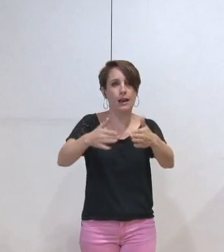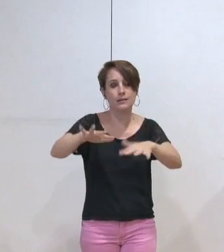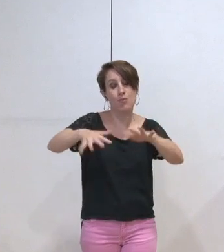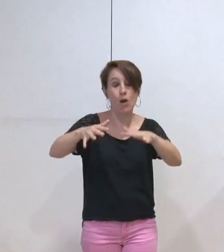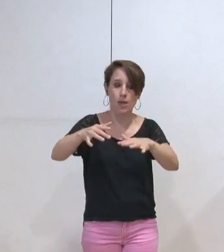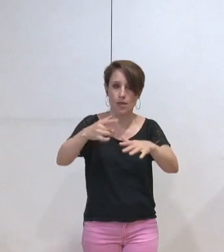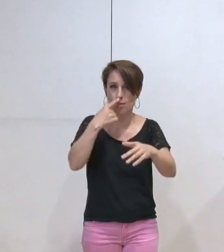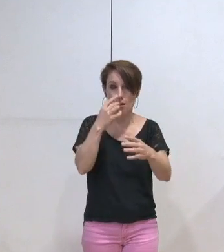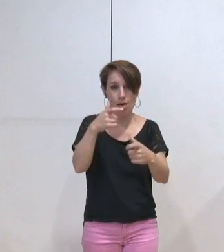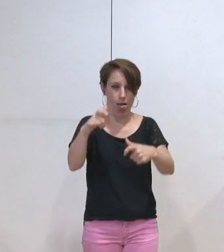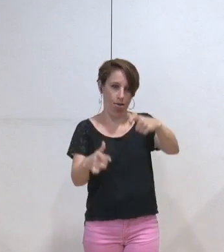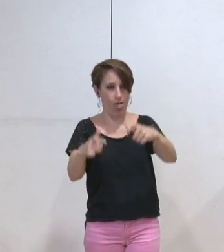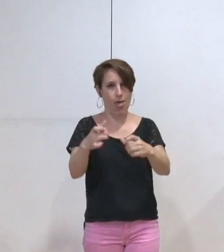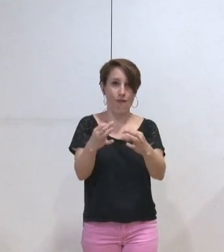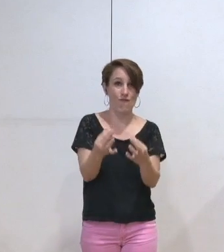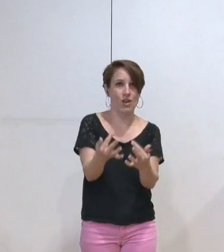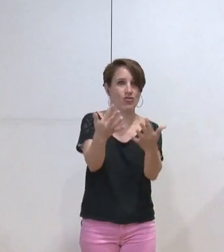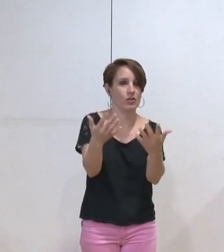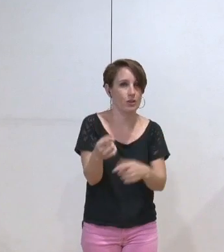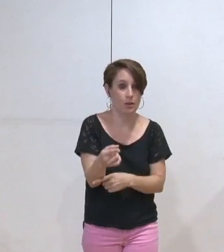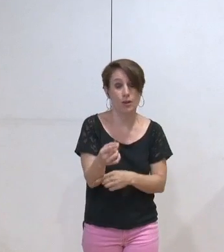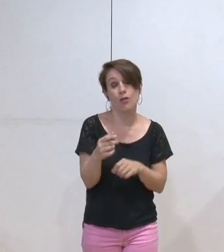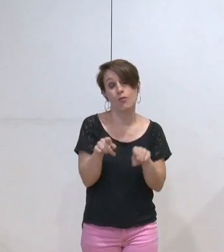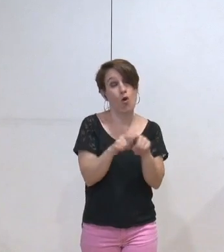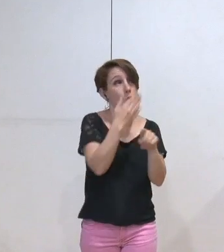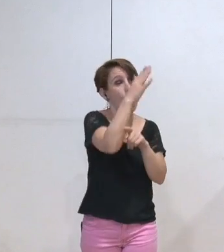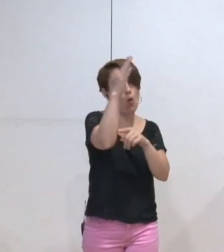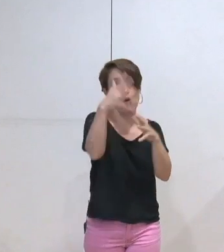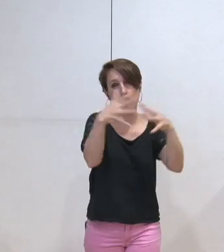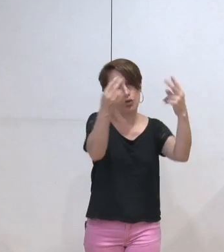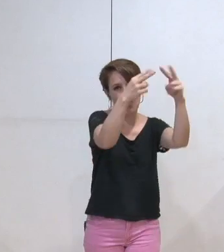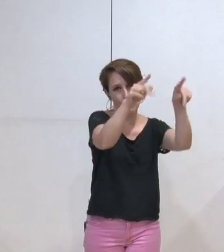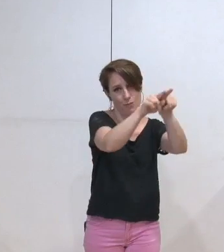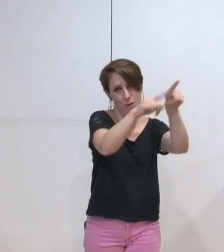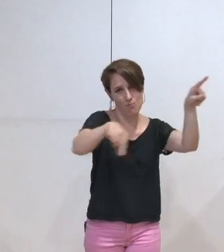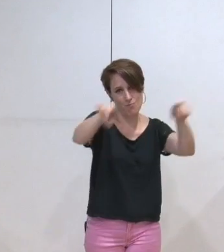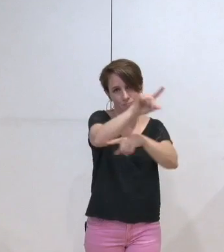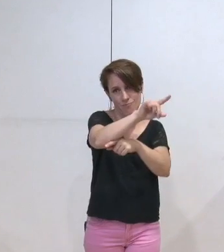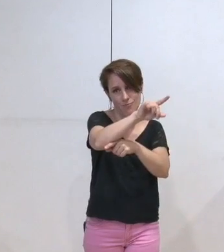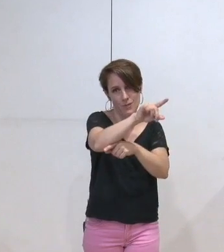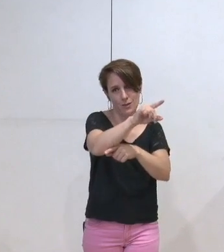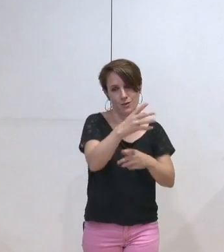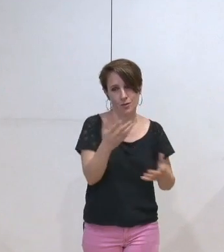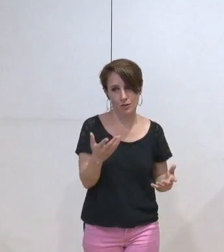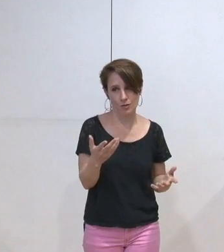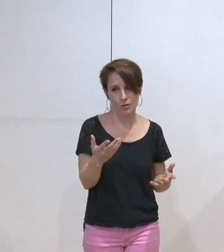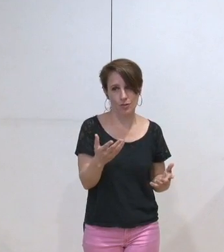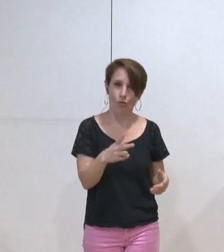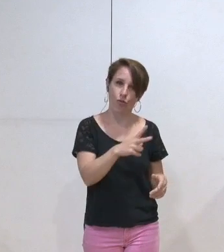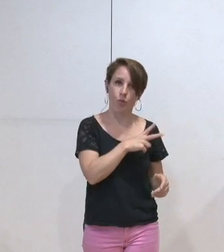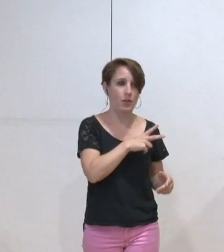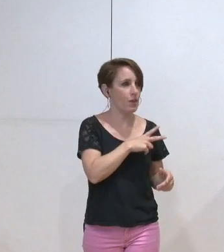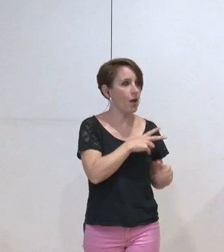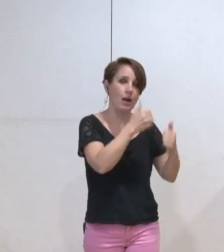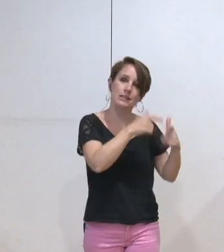tensions sociales grenobloises on voit bien que comme beaucoup de grandes villes on a un développement à la fois d'une partie très favorisée de la population